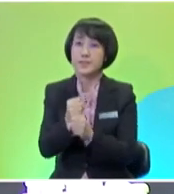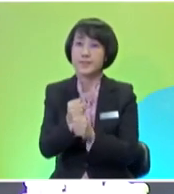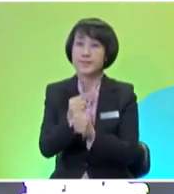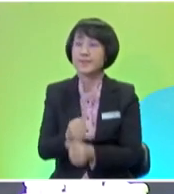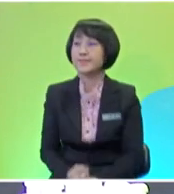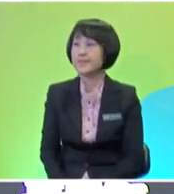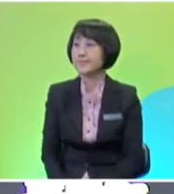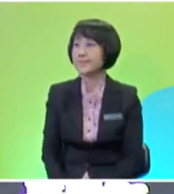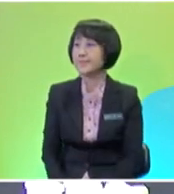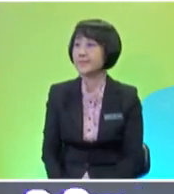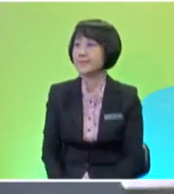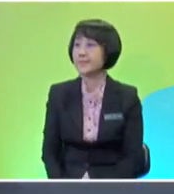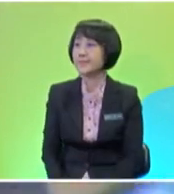kita